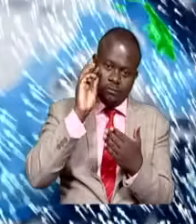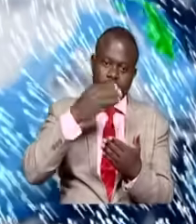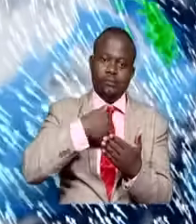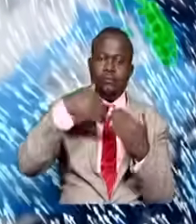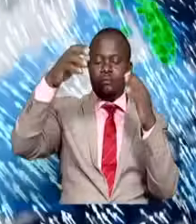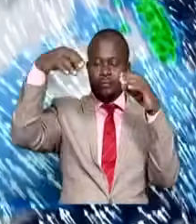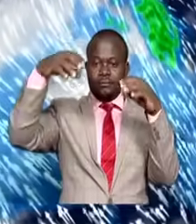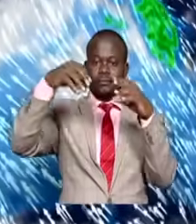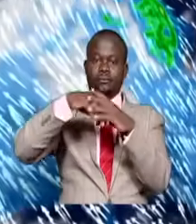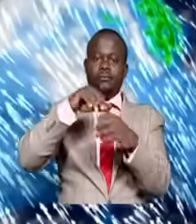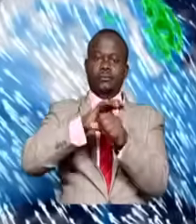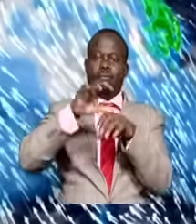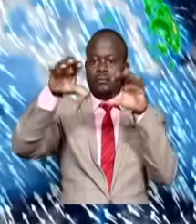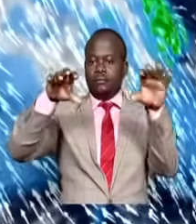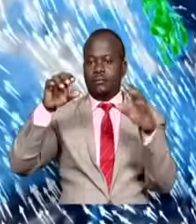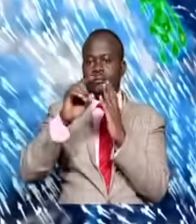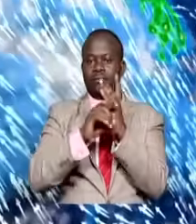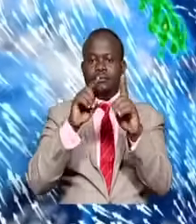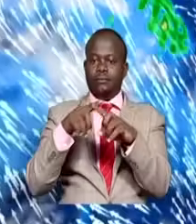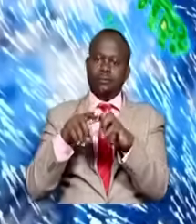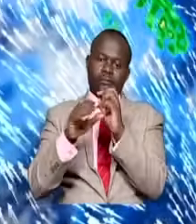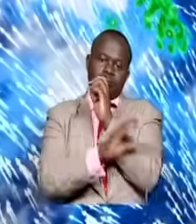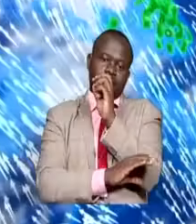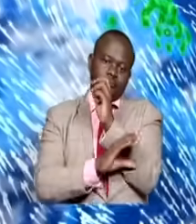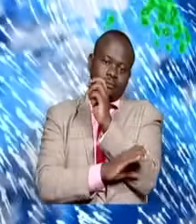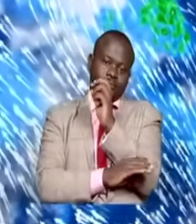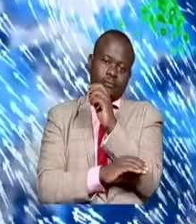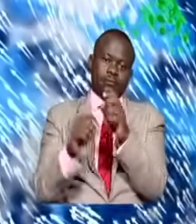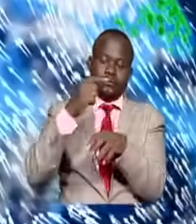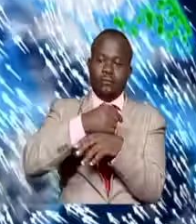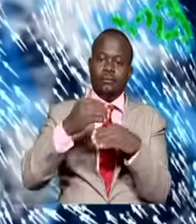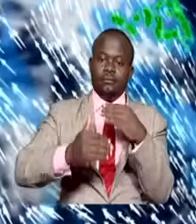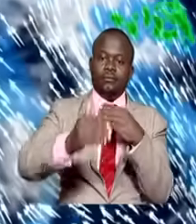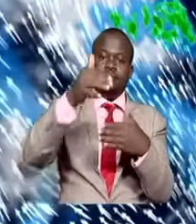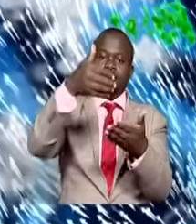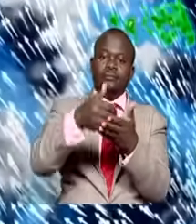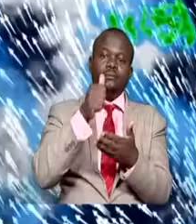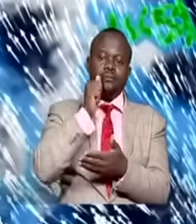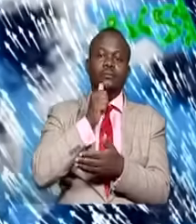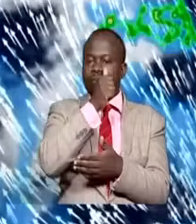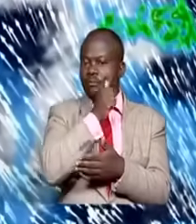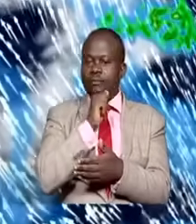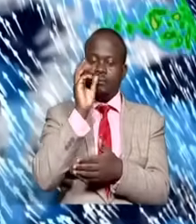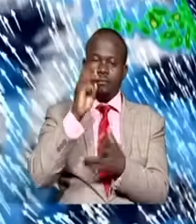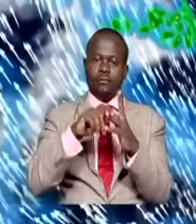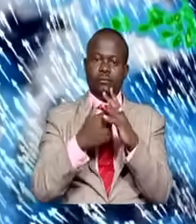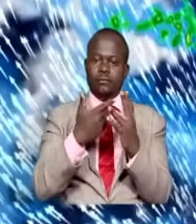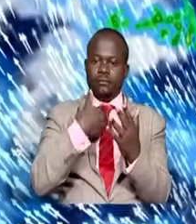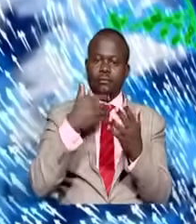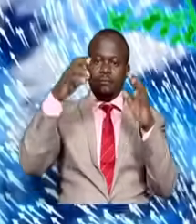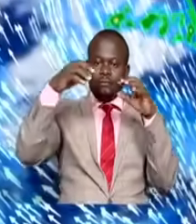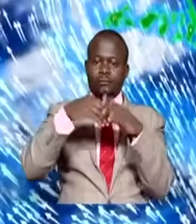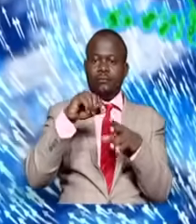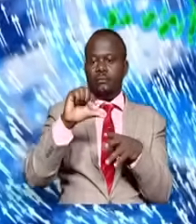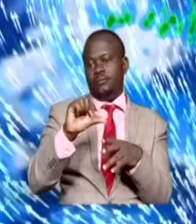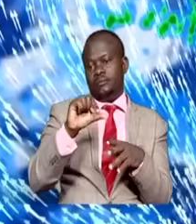imvura henshi mu turere tugiye dutandukanye tw'igihugu mu minsi izakurikiraho kugeza ku wa gatandatu tuzatangira kugira imvura nkeya